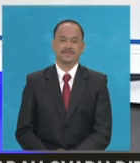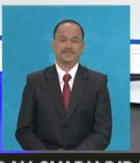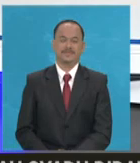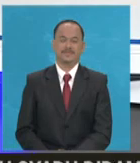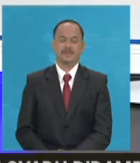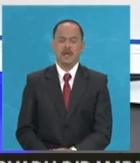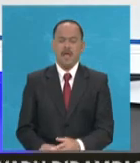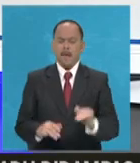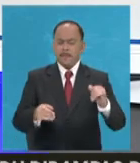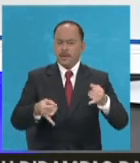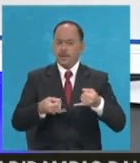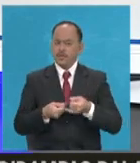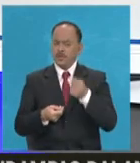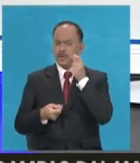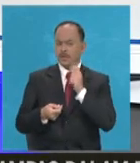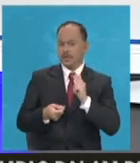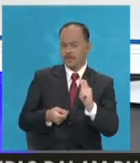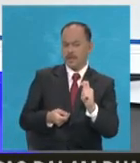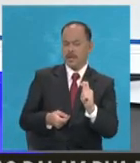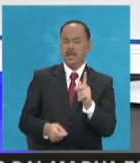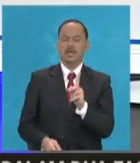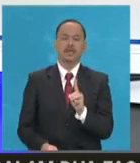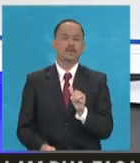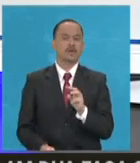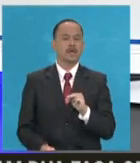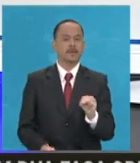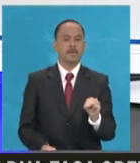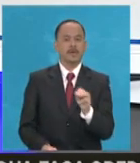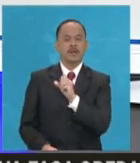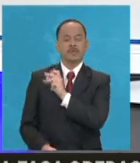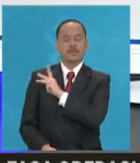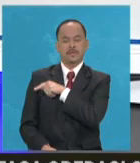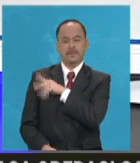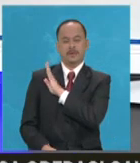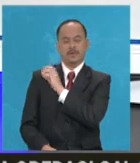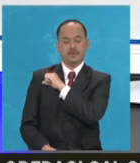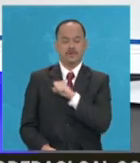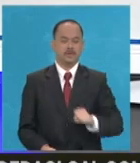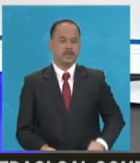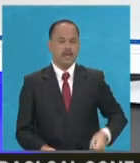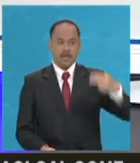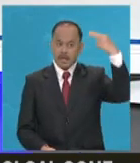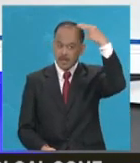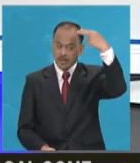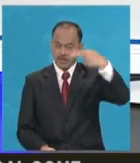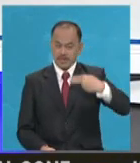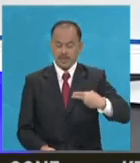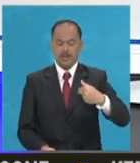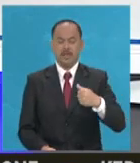pada menjunjung titah perkenan ke bawah dunia Maha Mulia padukesri Baginda Sultan Haji